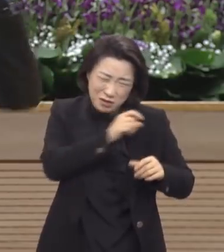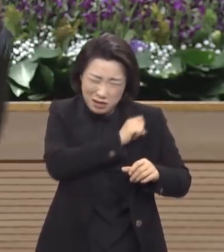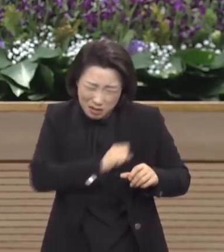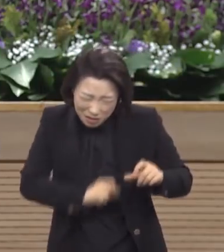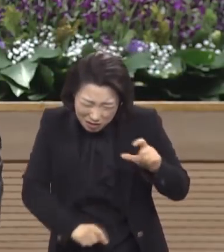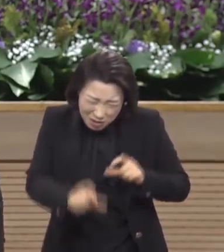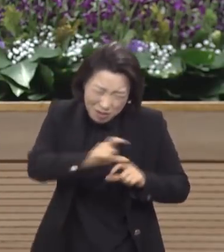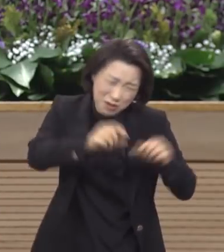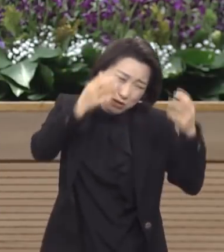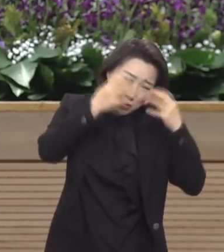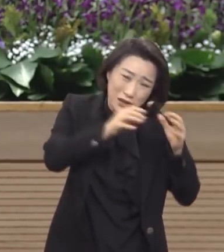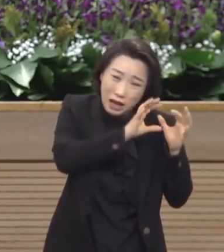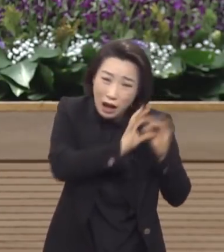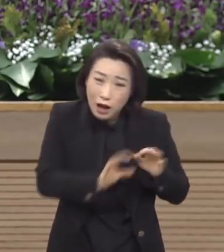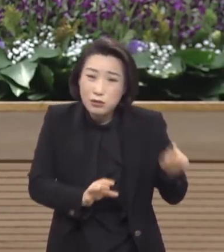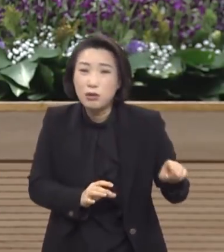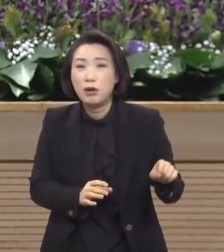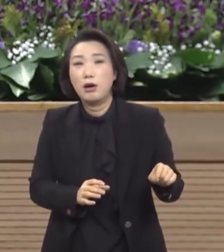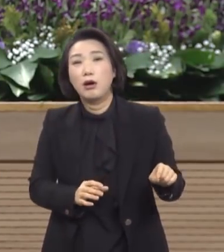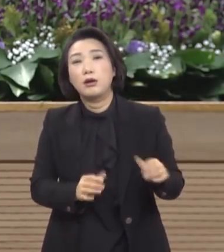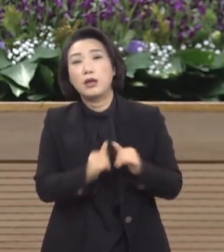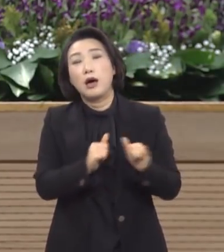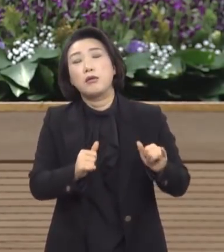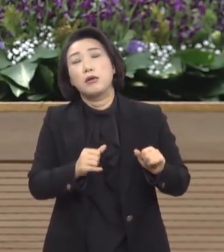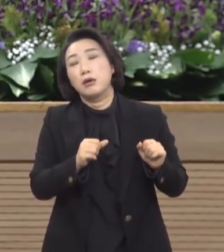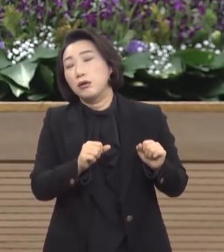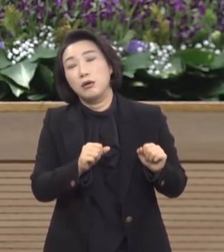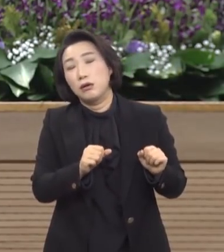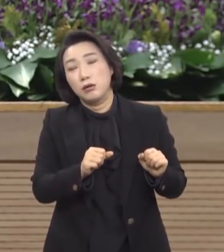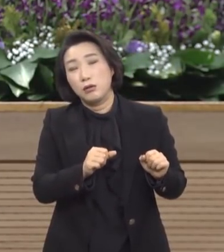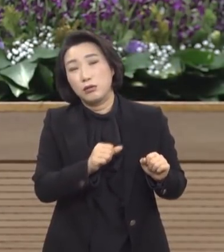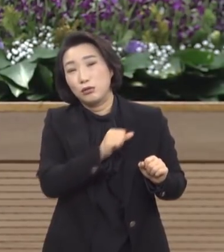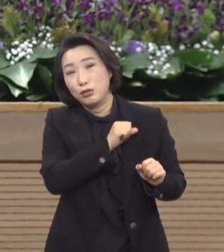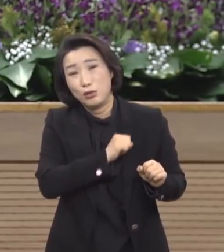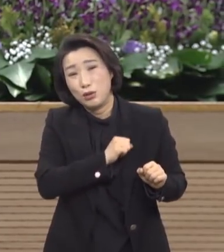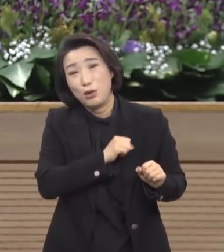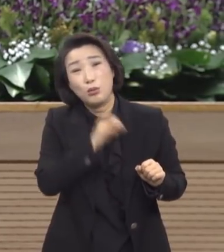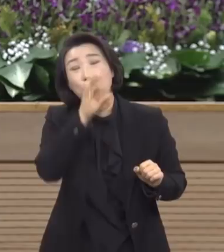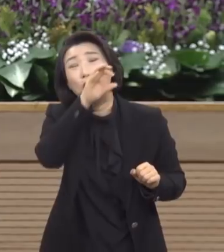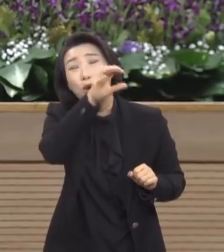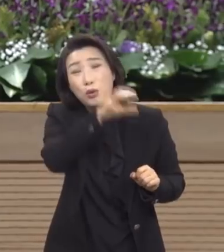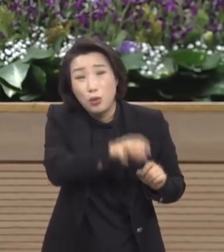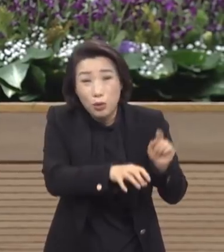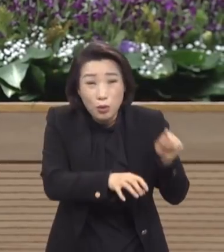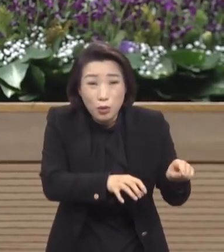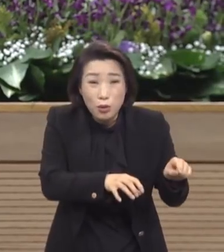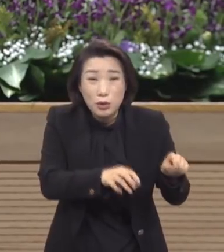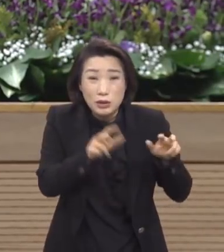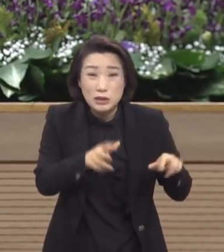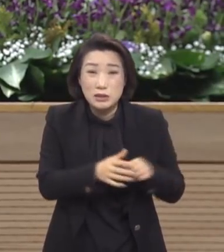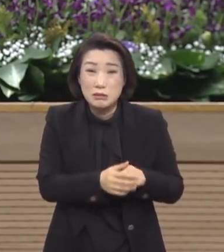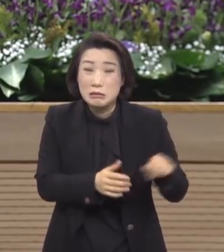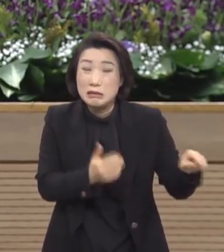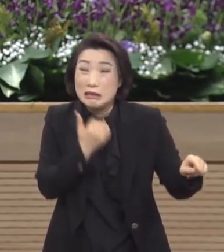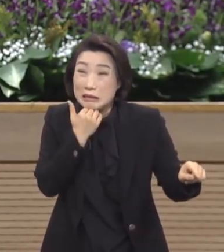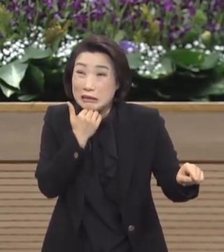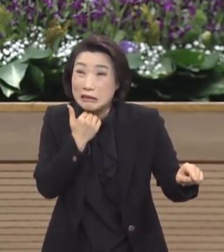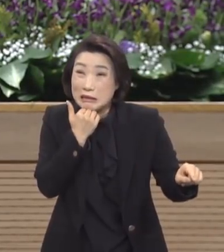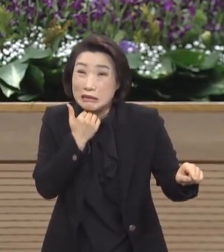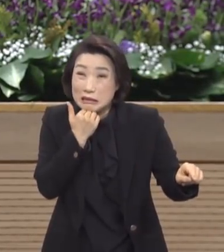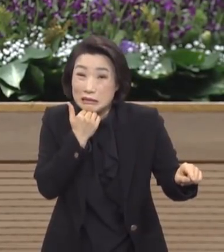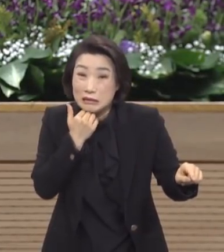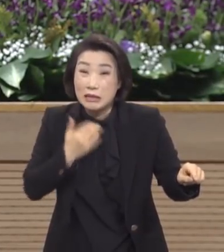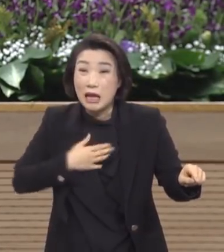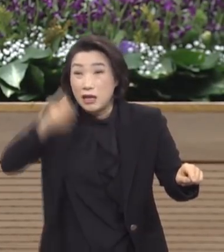고통 플러스, 사람이 견딜 수 없는 그곳에 지금 아가리를 벌리고 내